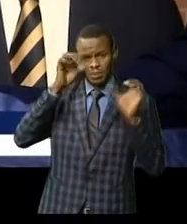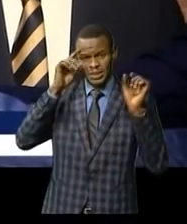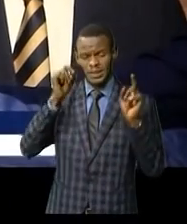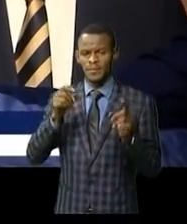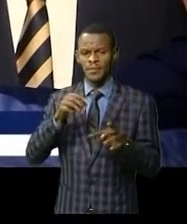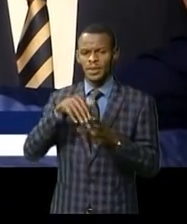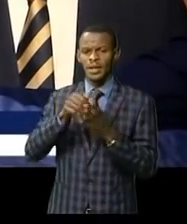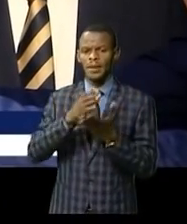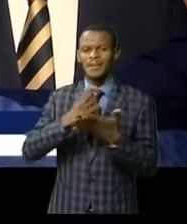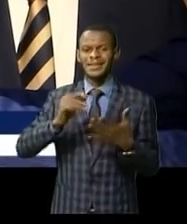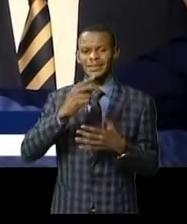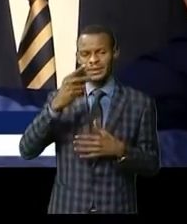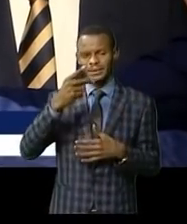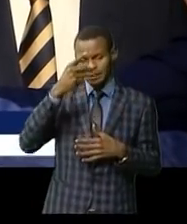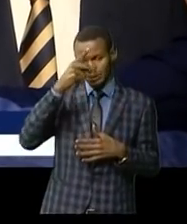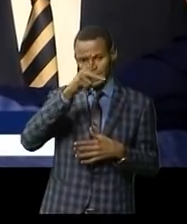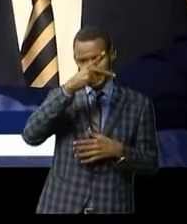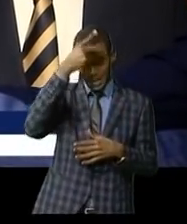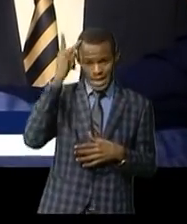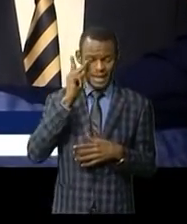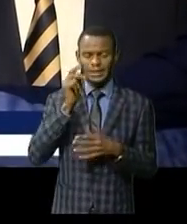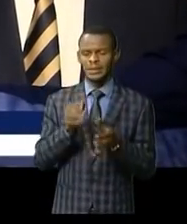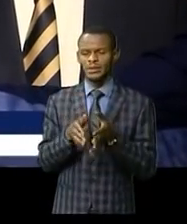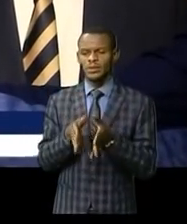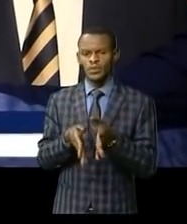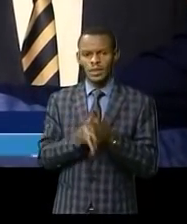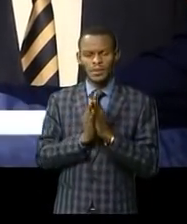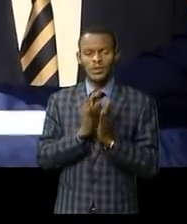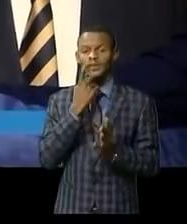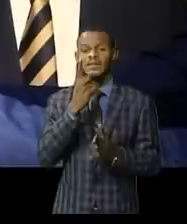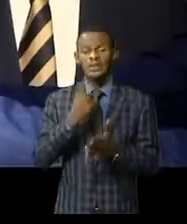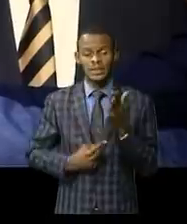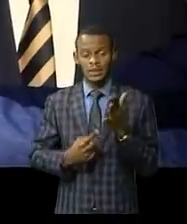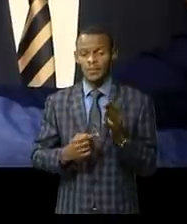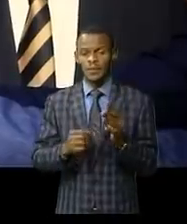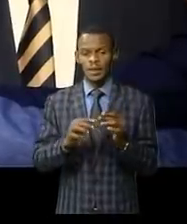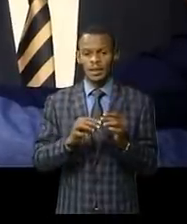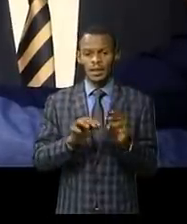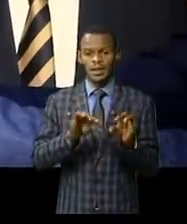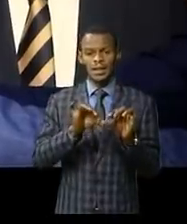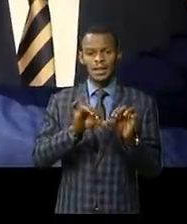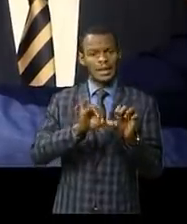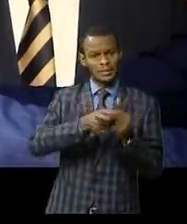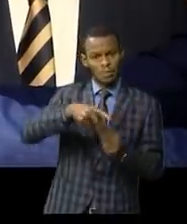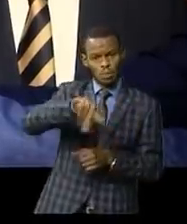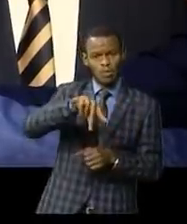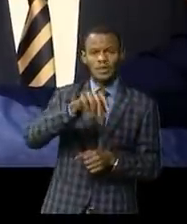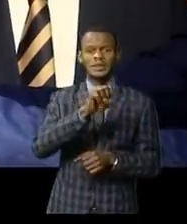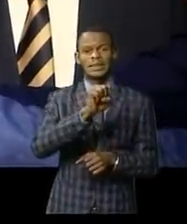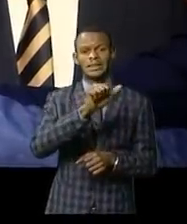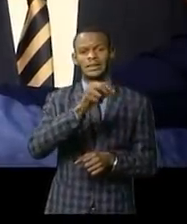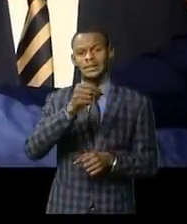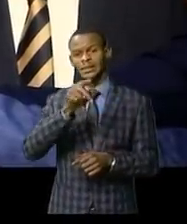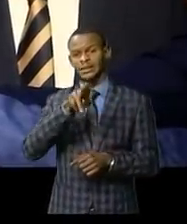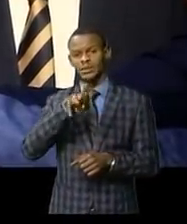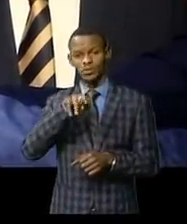cette fois-ci, que l'institution à laquelle nous appartenons puisse s'y atteler